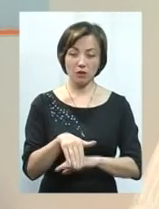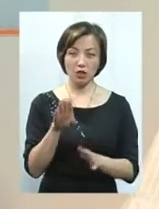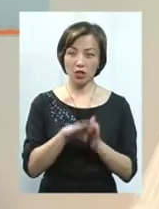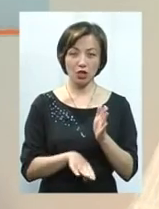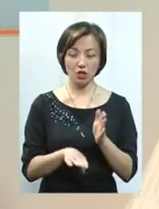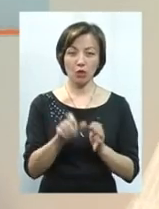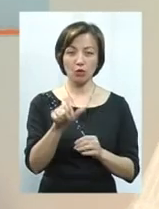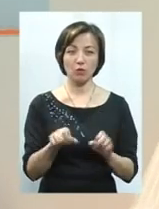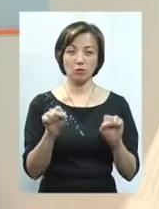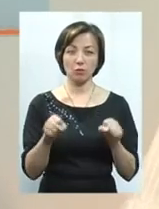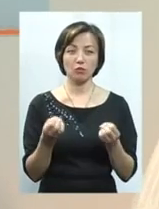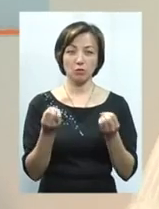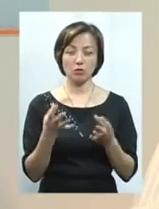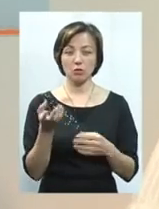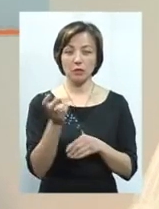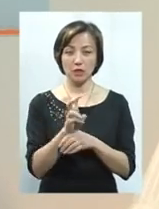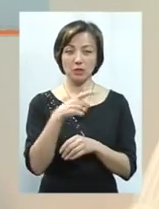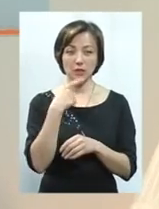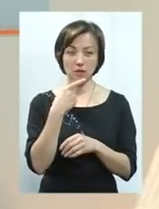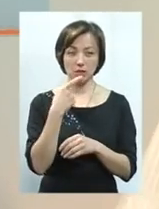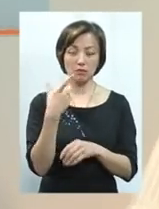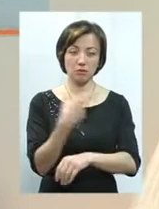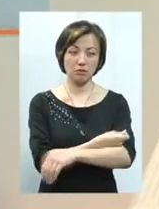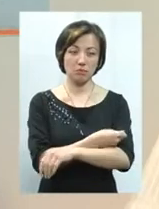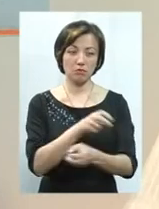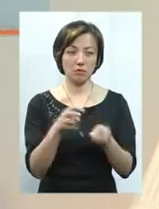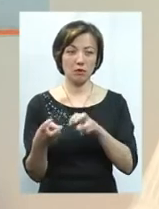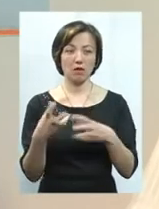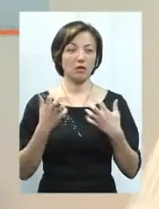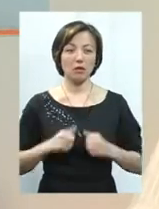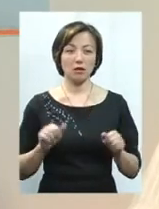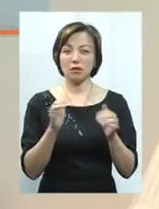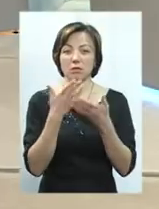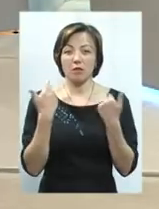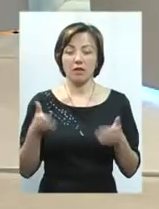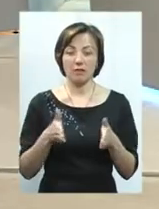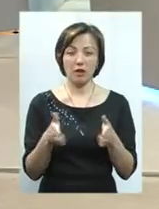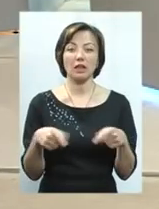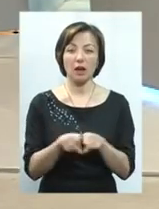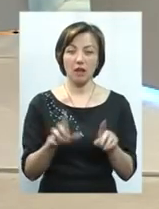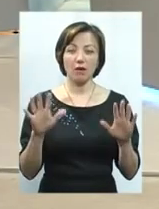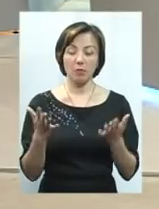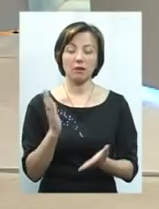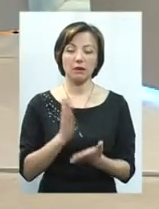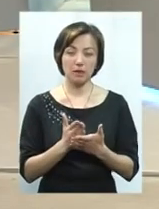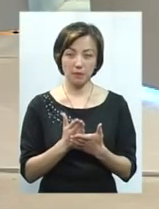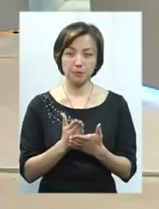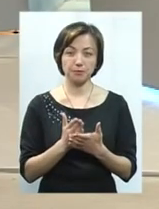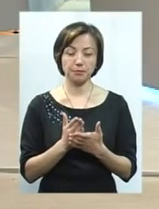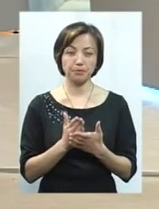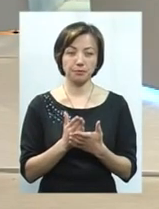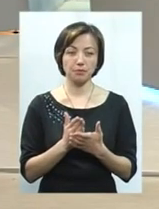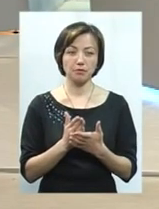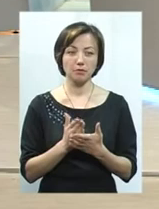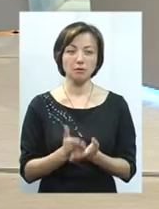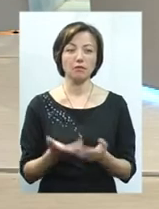найгірше. Людина може просто прийти і сказати «усипіт». Нам надоїло, нам немає його куди і поїхати. І такі випадки трапляють. І такі, на жаль, випадки звернення є.